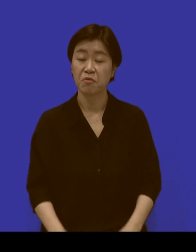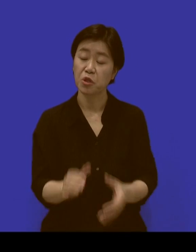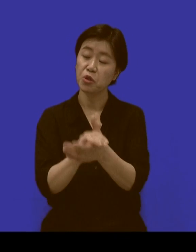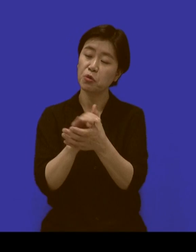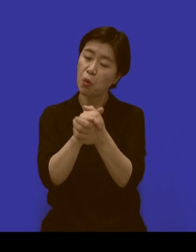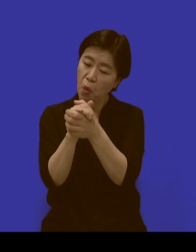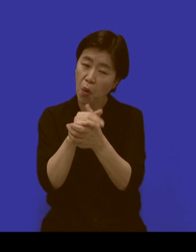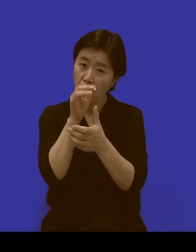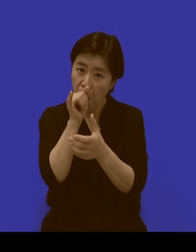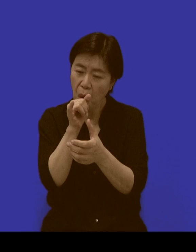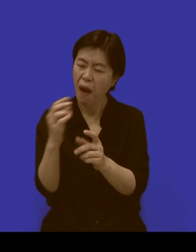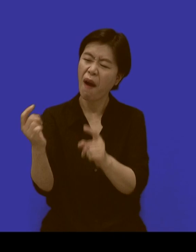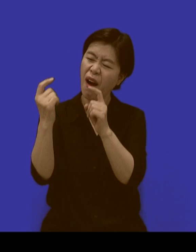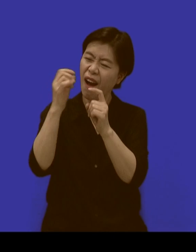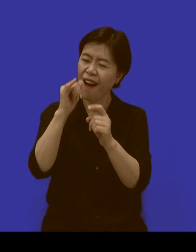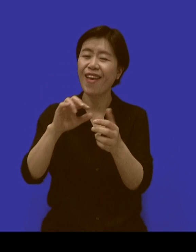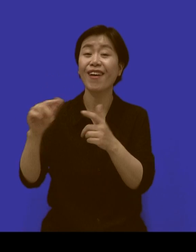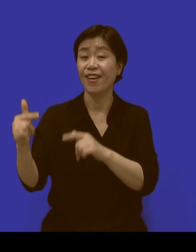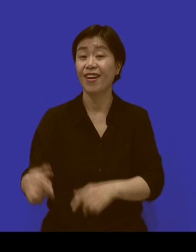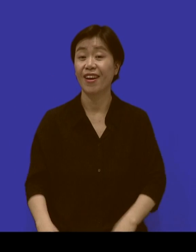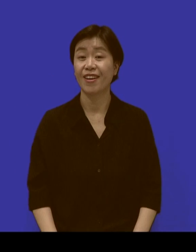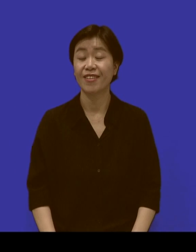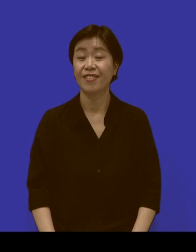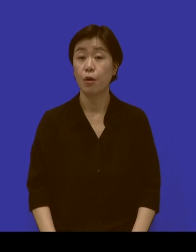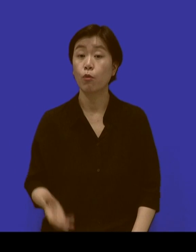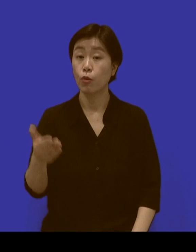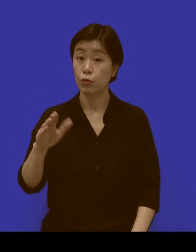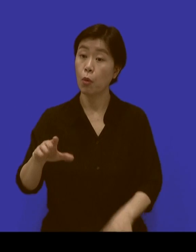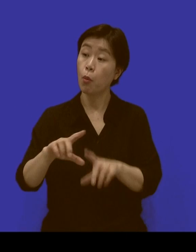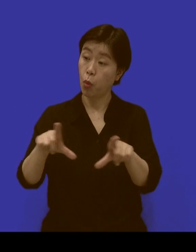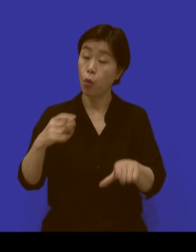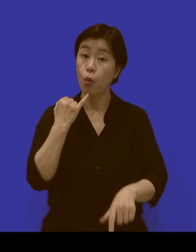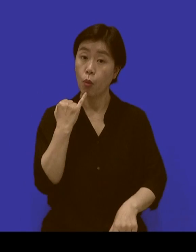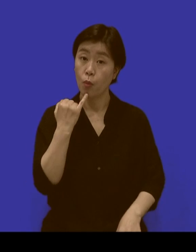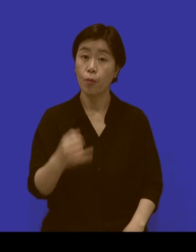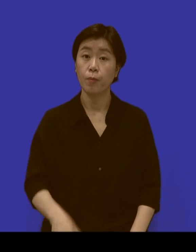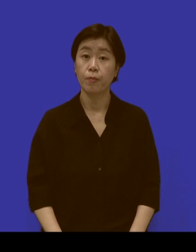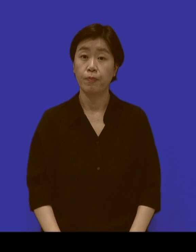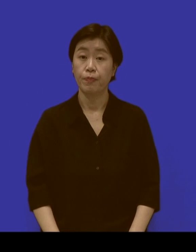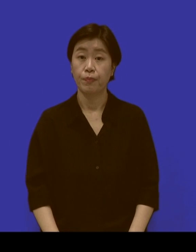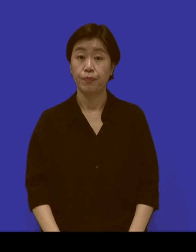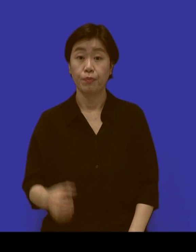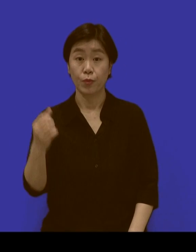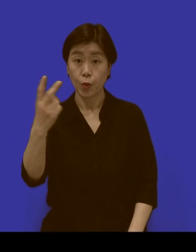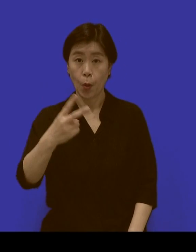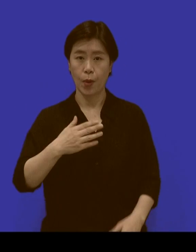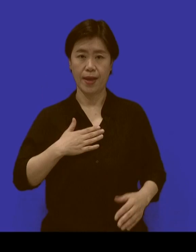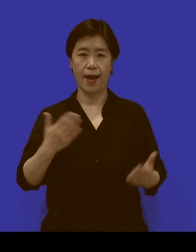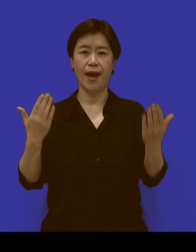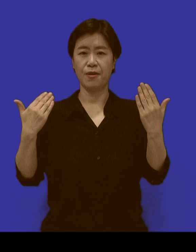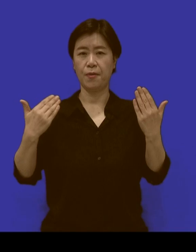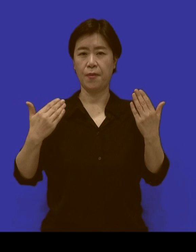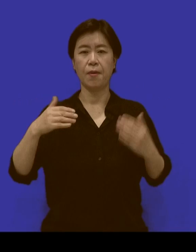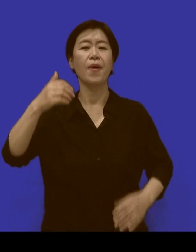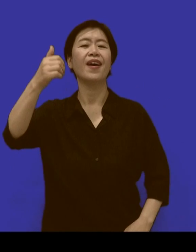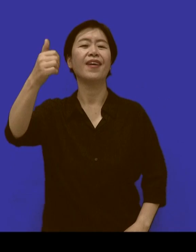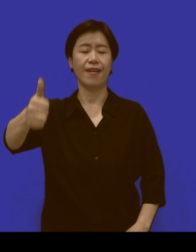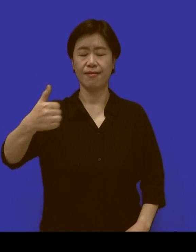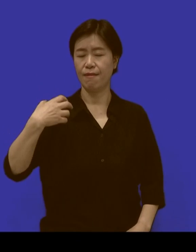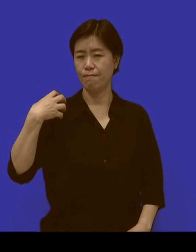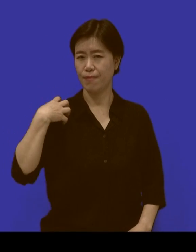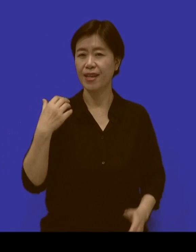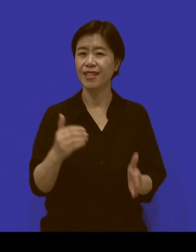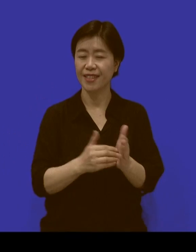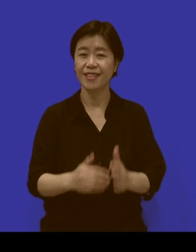정도 원만하게 친구 관계도 있었고 예. 저도 또 뭐랄까 학생회장 이런 것도 많이 하고요.